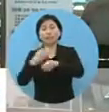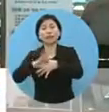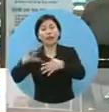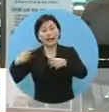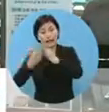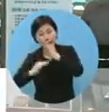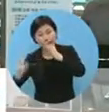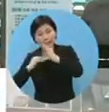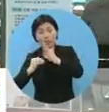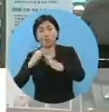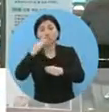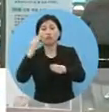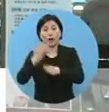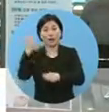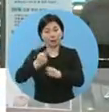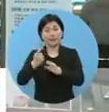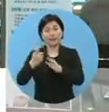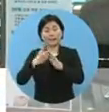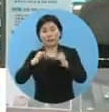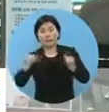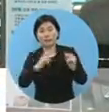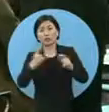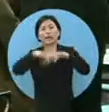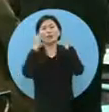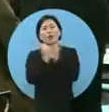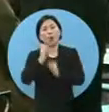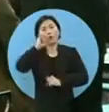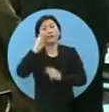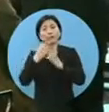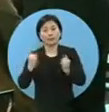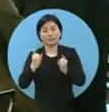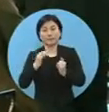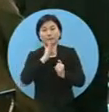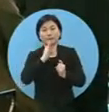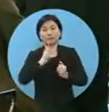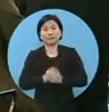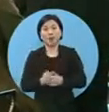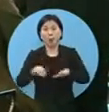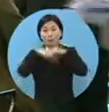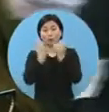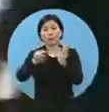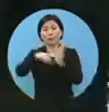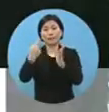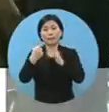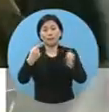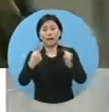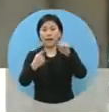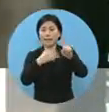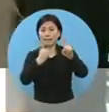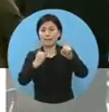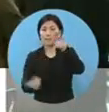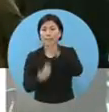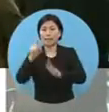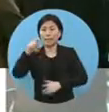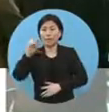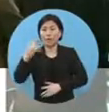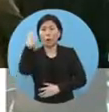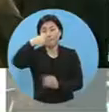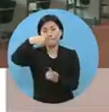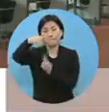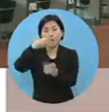다문화가정, 북한 이탈주민 등 사회 취약계층입니다. 모두 100여 명에게 1인당 최대 10만 원의